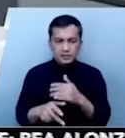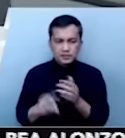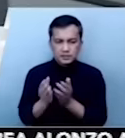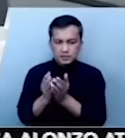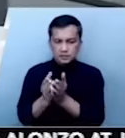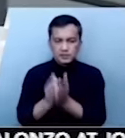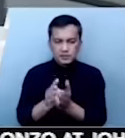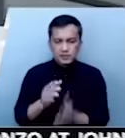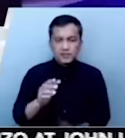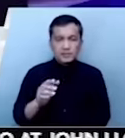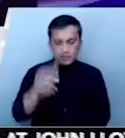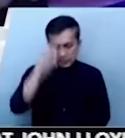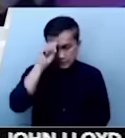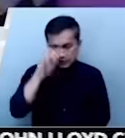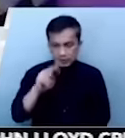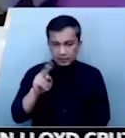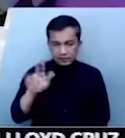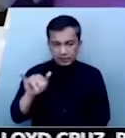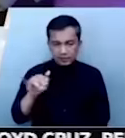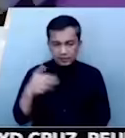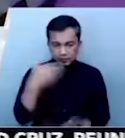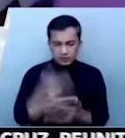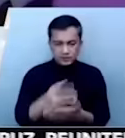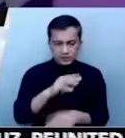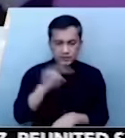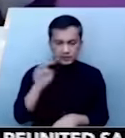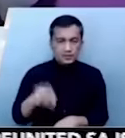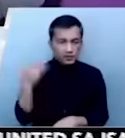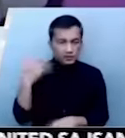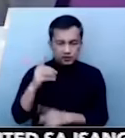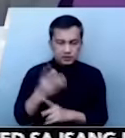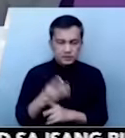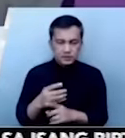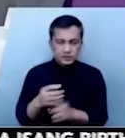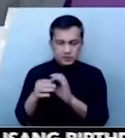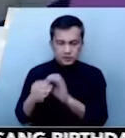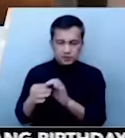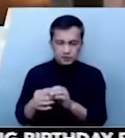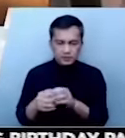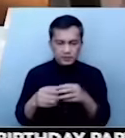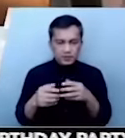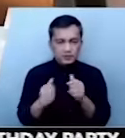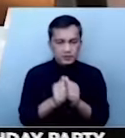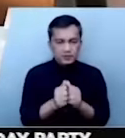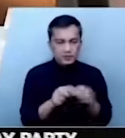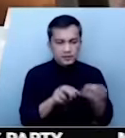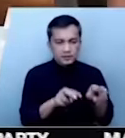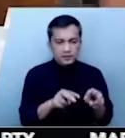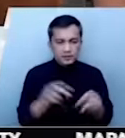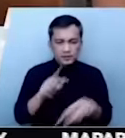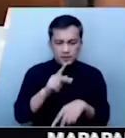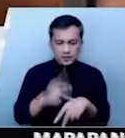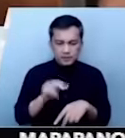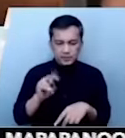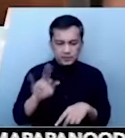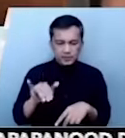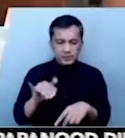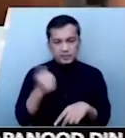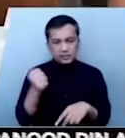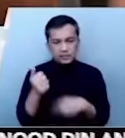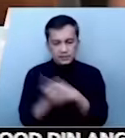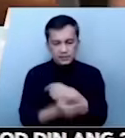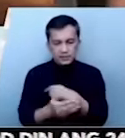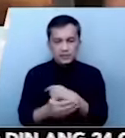Maynila nitong Disyembre. Kung may joint patrol operations ang Philippine Navy at ibang bansa, handa rin daw lumahok o